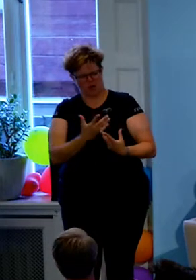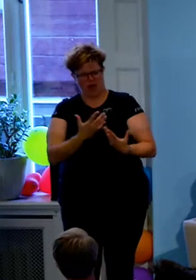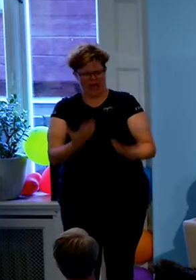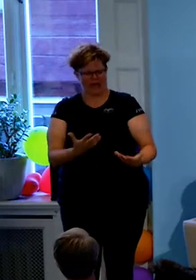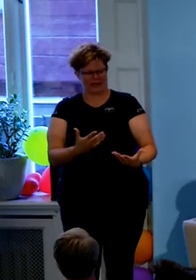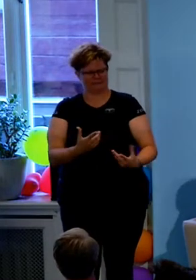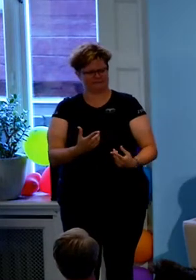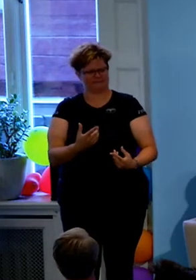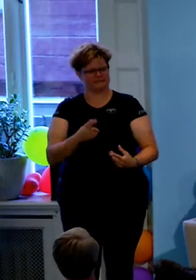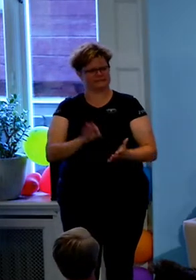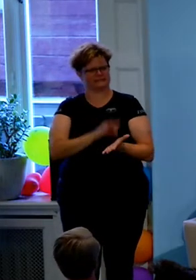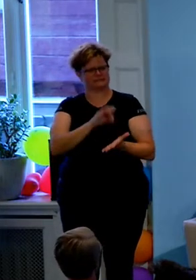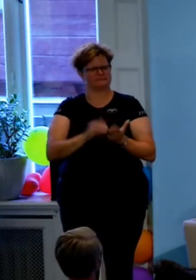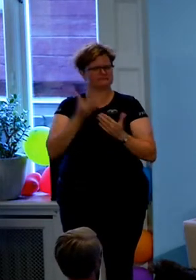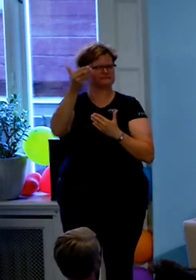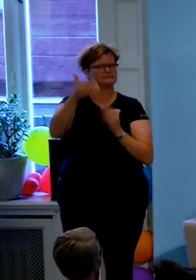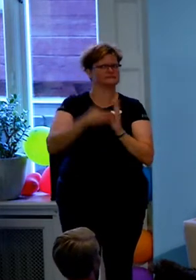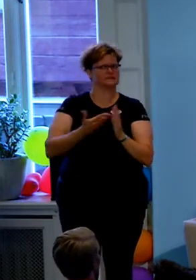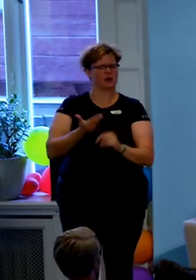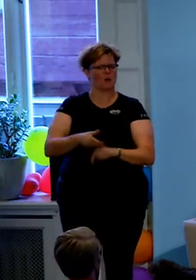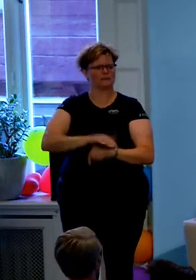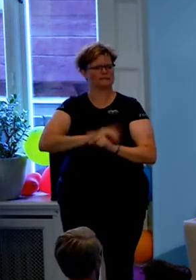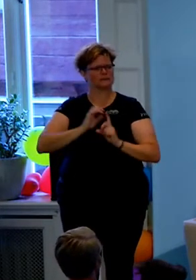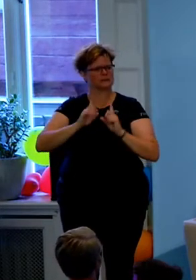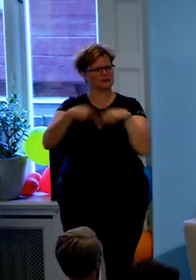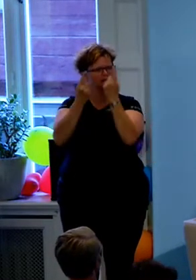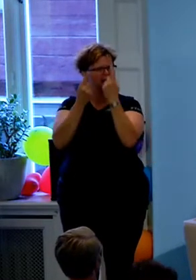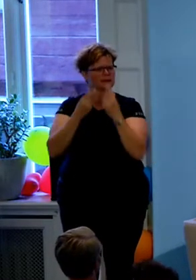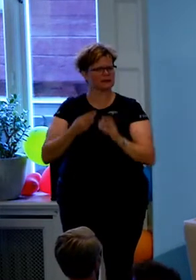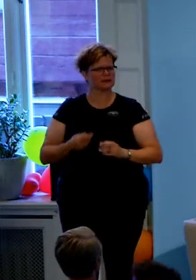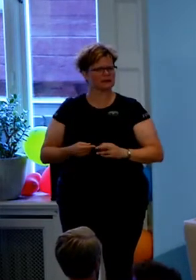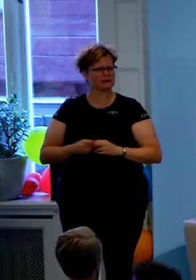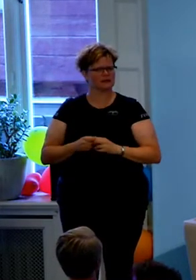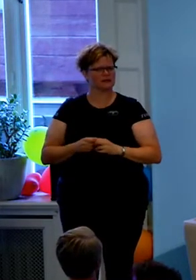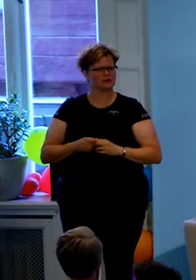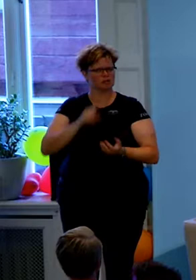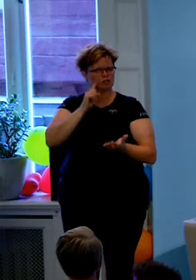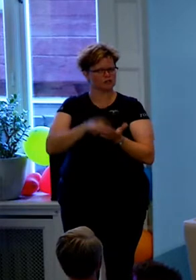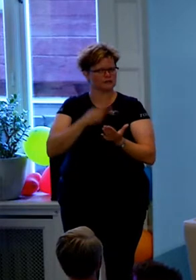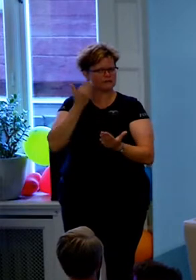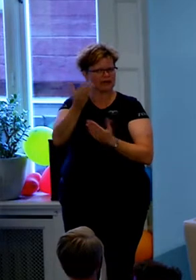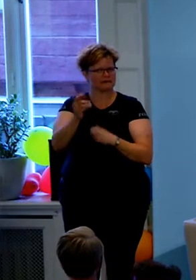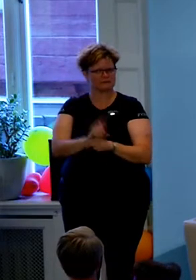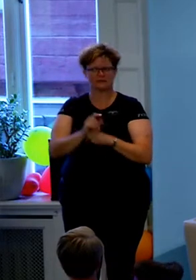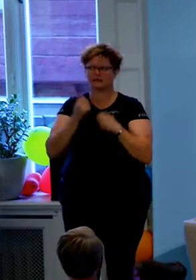tricket utifrån kompetensutveckling att förse framtiden